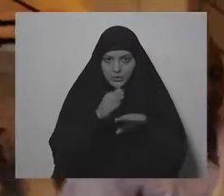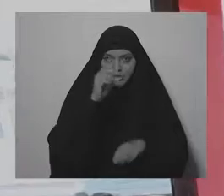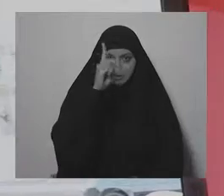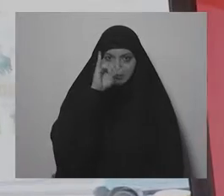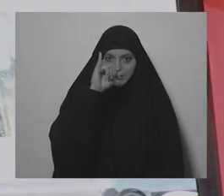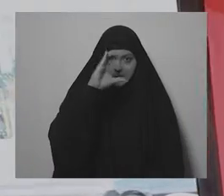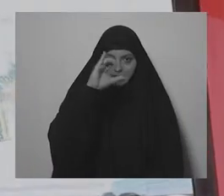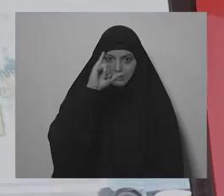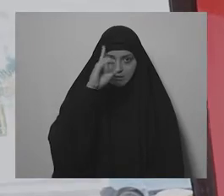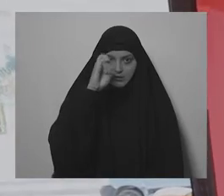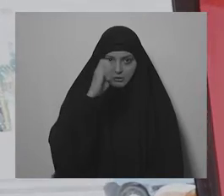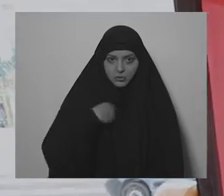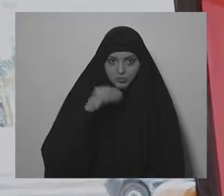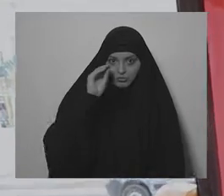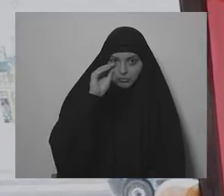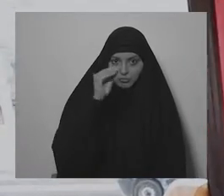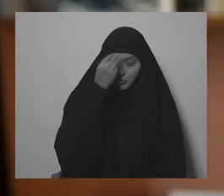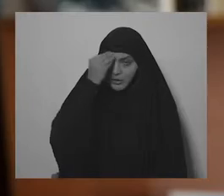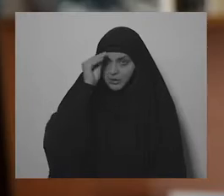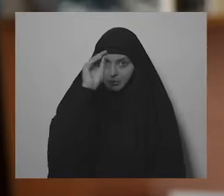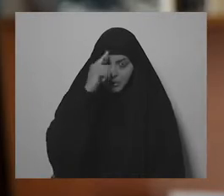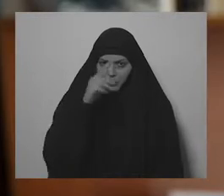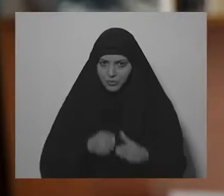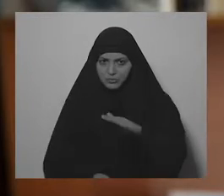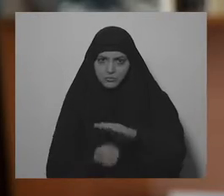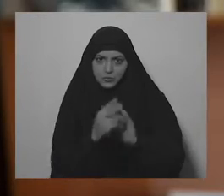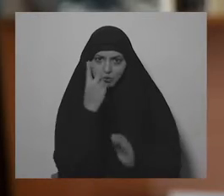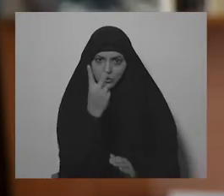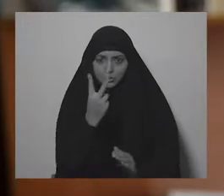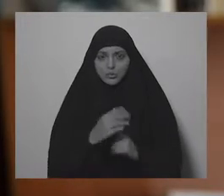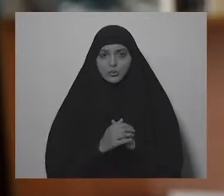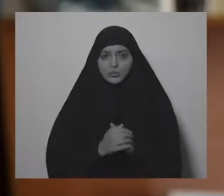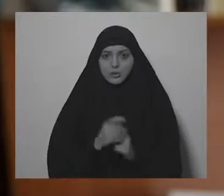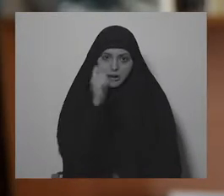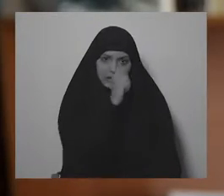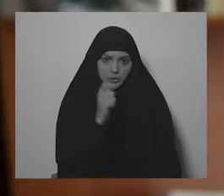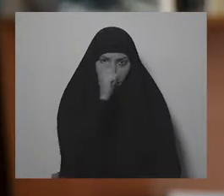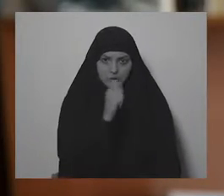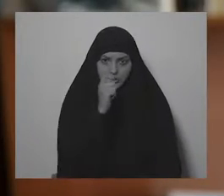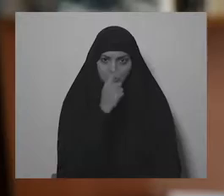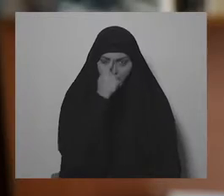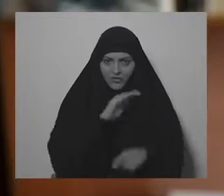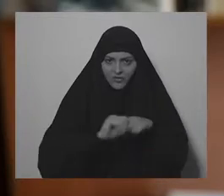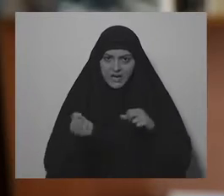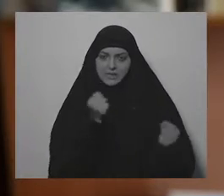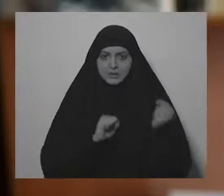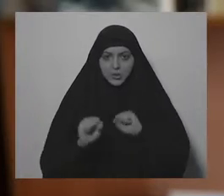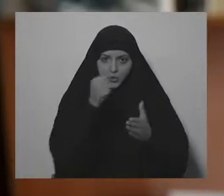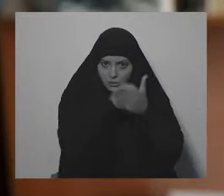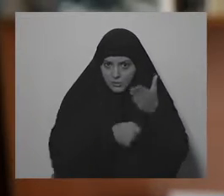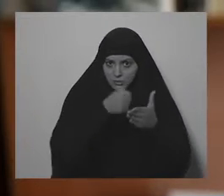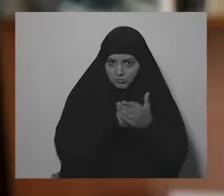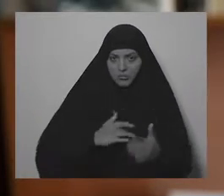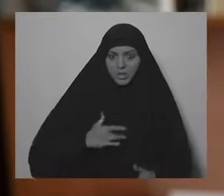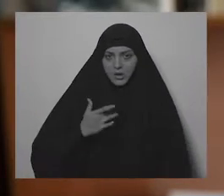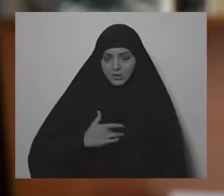Dans le cadre du projet Decide, on a lancé deux appels à initiative, donc sur deux ans. Les deux appelaient les associations à